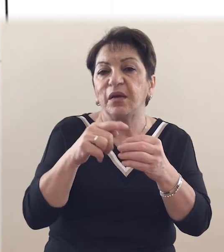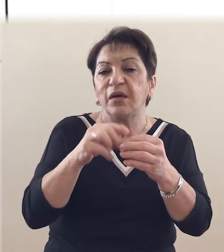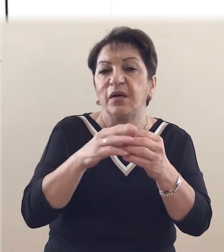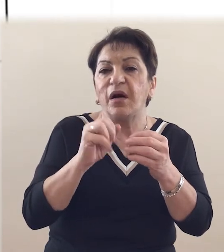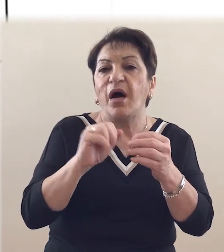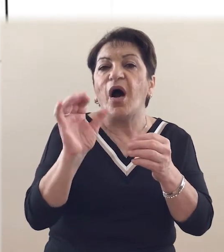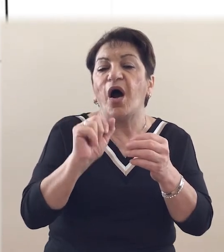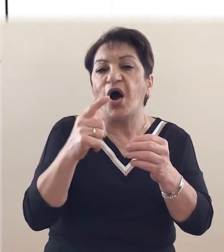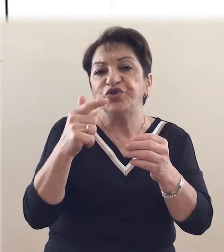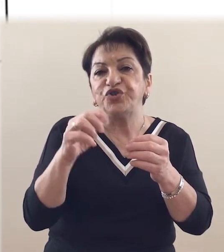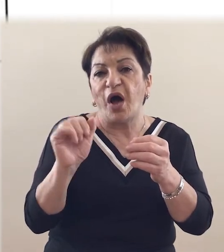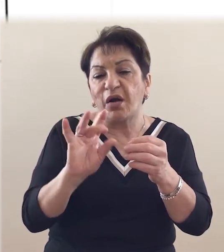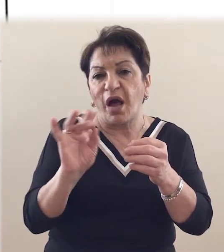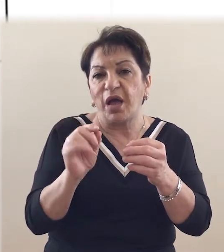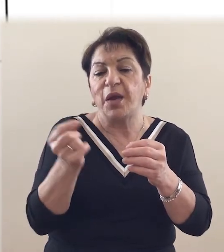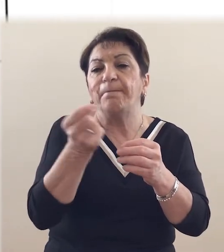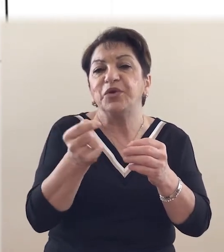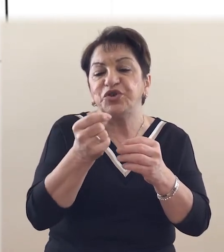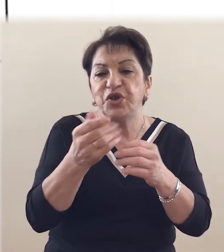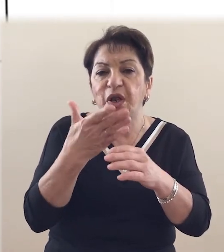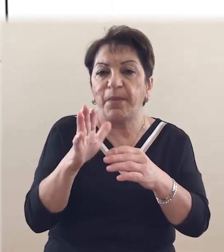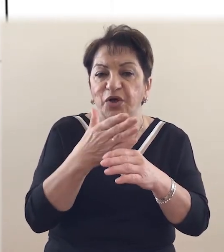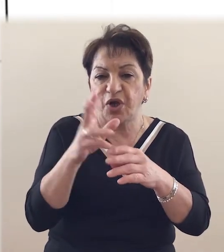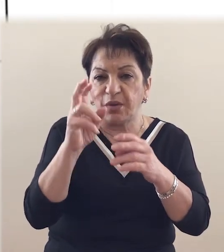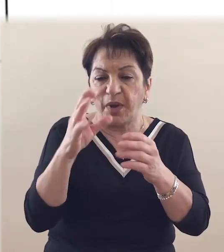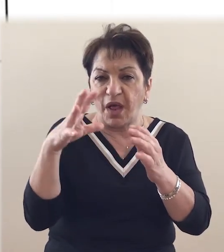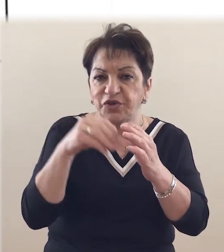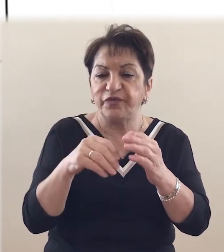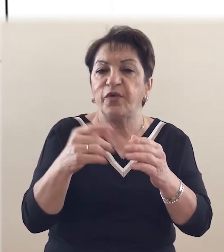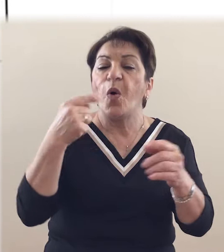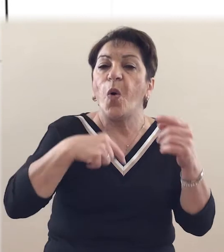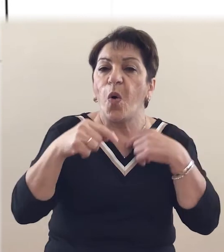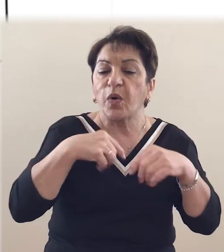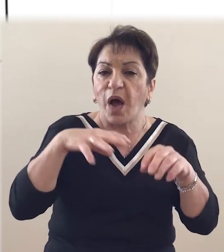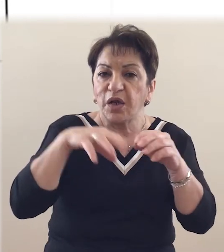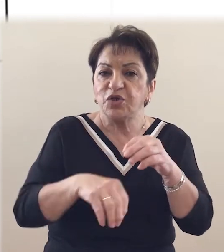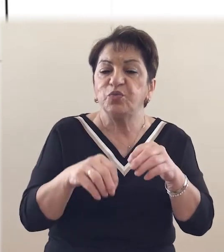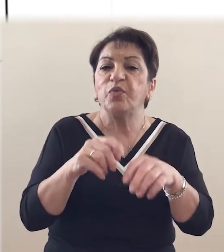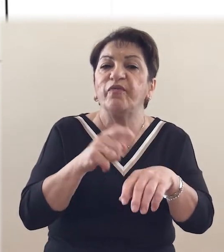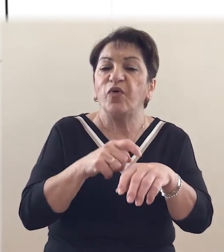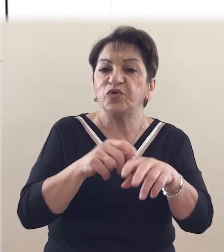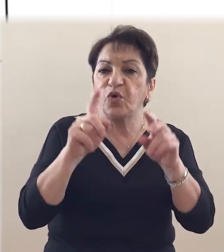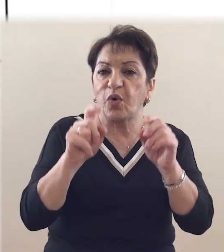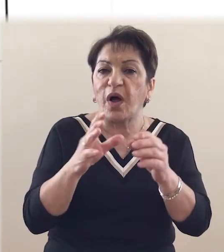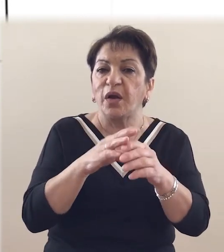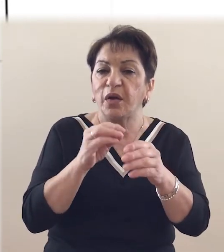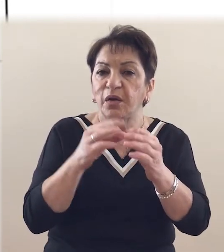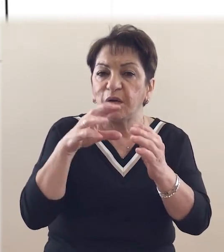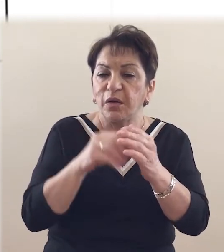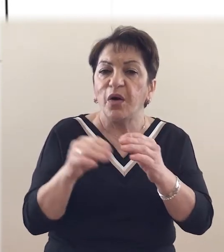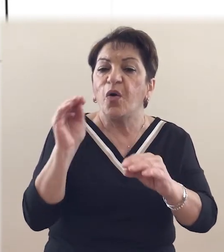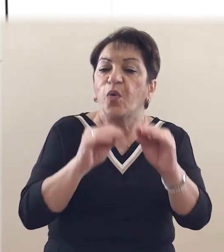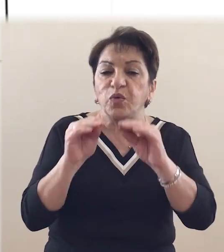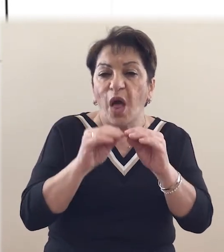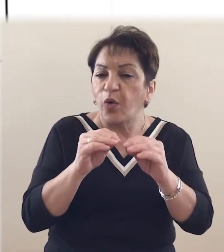աճառային հյուսվածքի բջիջների բաժանման հաշվին։ Սակայն օրգանիզմում ոսկրային հյուսվածքի մեծացում եւ կուտակում